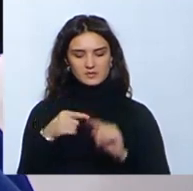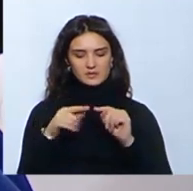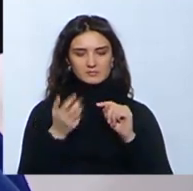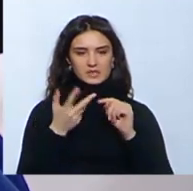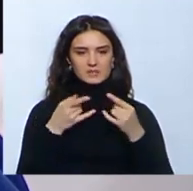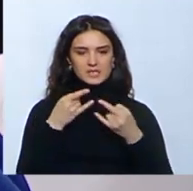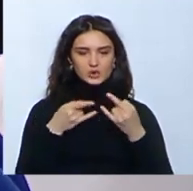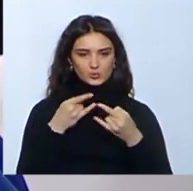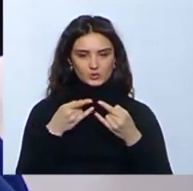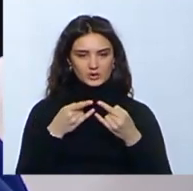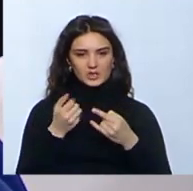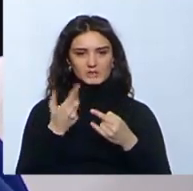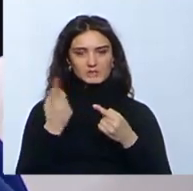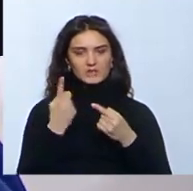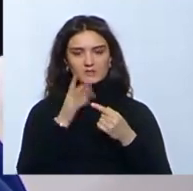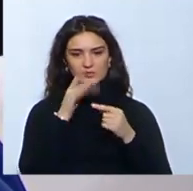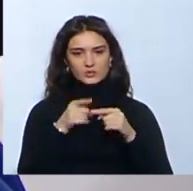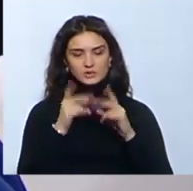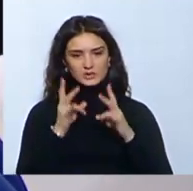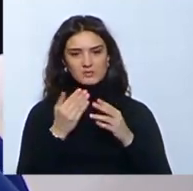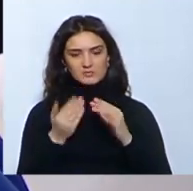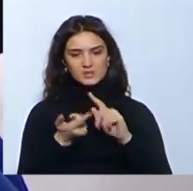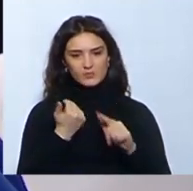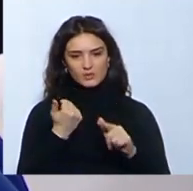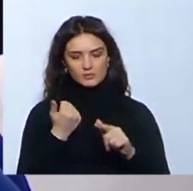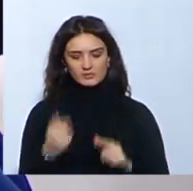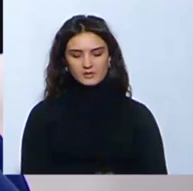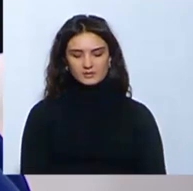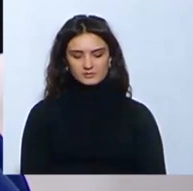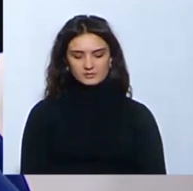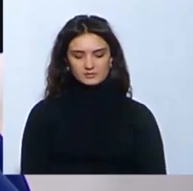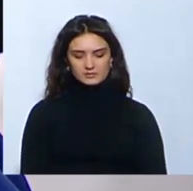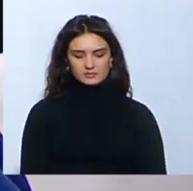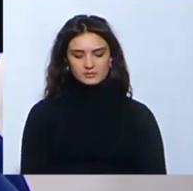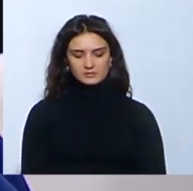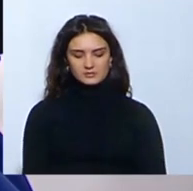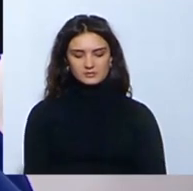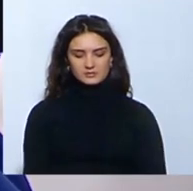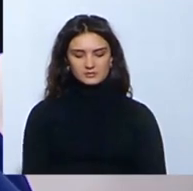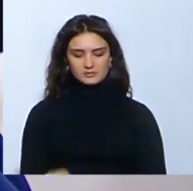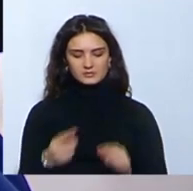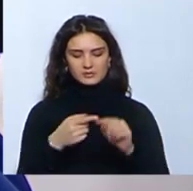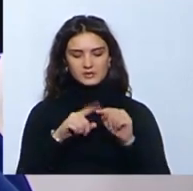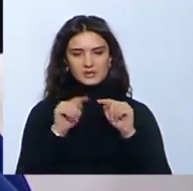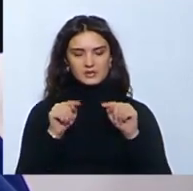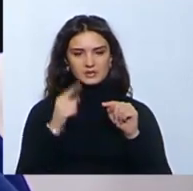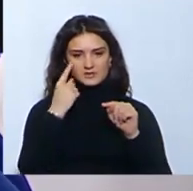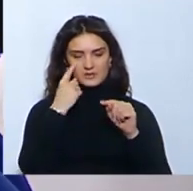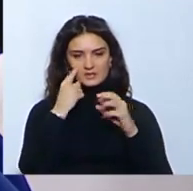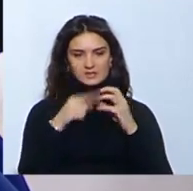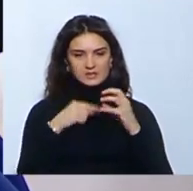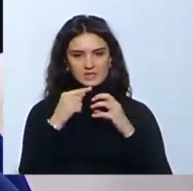მაგნიტურია, ის პირველივე ეტაპზე ხერხდება თუ არა მისი ამოღება. ყოველ შემთხვევაში აქცენტი, როცა კეთდება პირველი ჩარევა, ეს არის თვალის